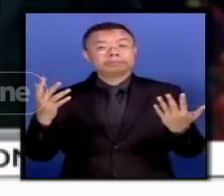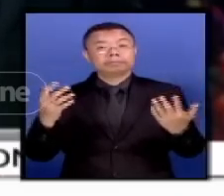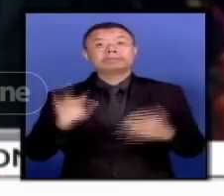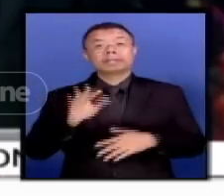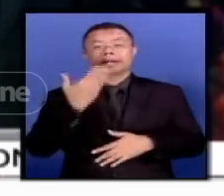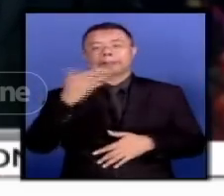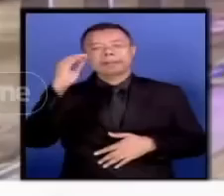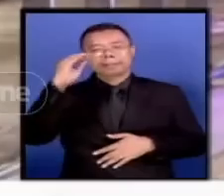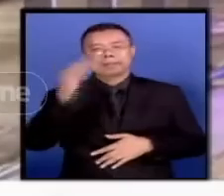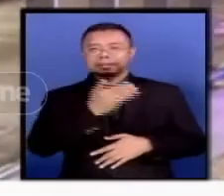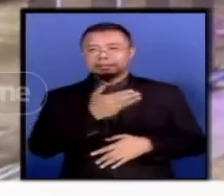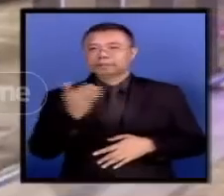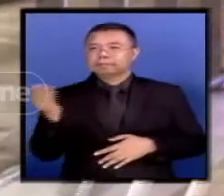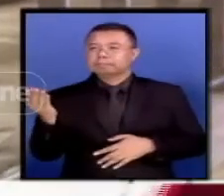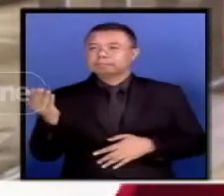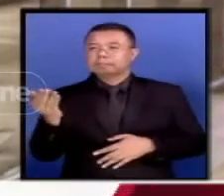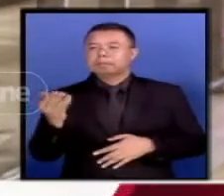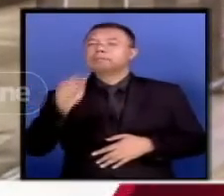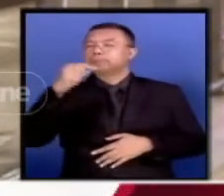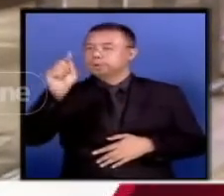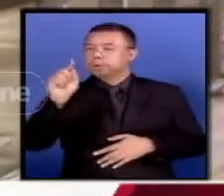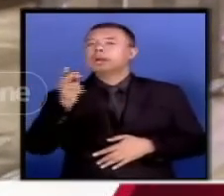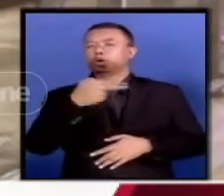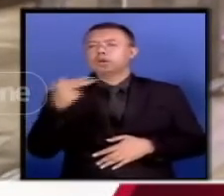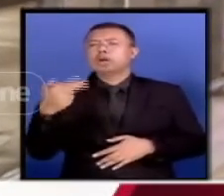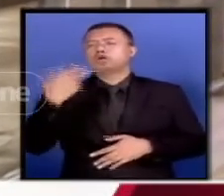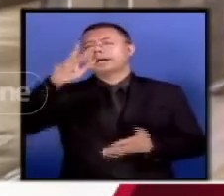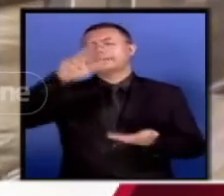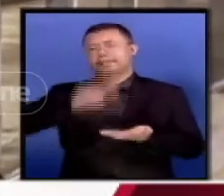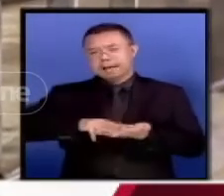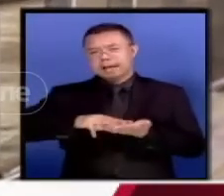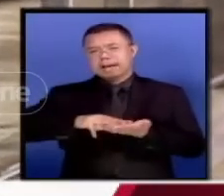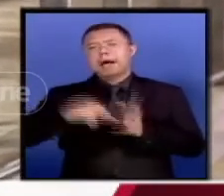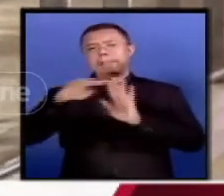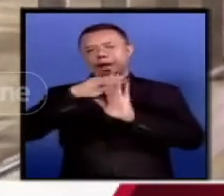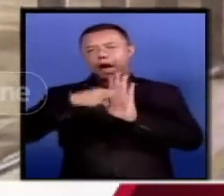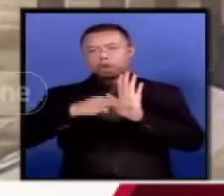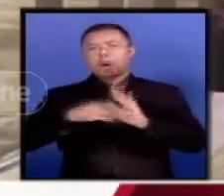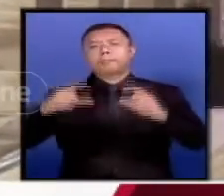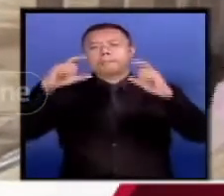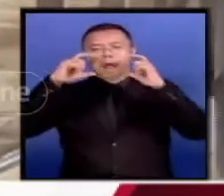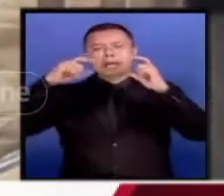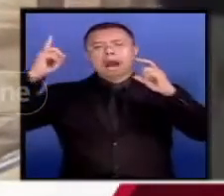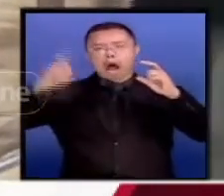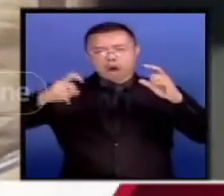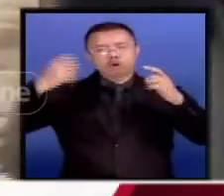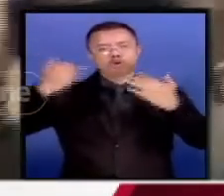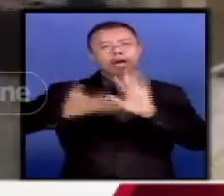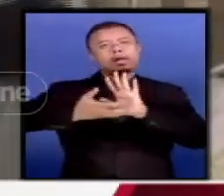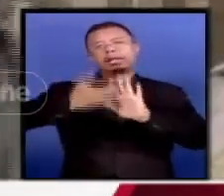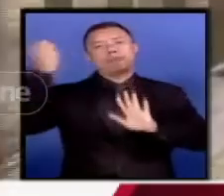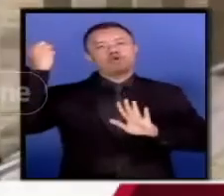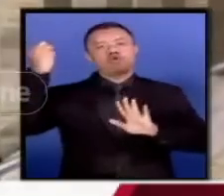Baik, selamat pagi Rendra dan juga pemirsa. Memang Indonesia resmi mencabut penggunaan masker di tempat